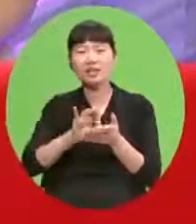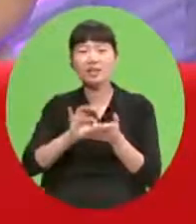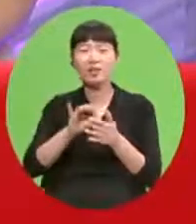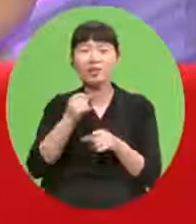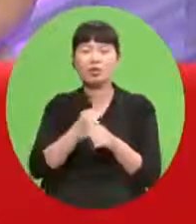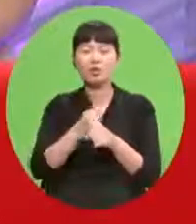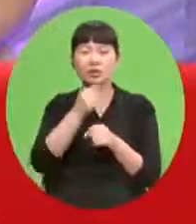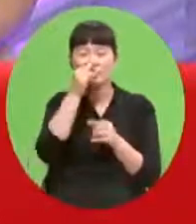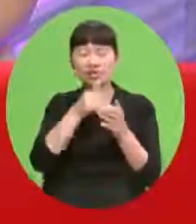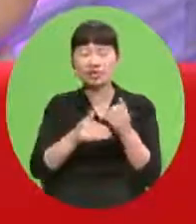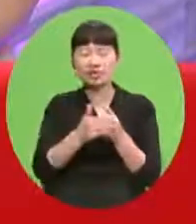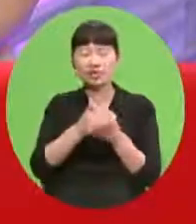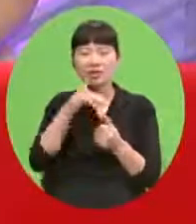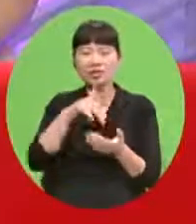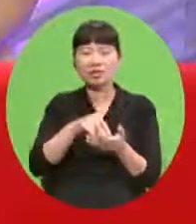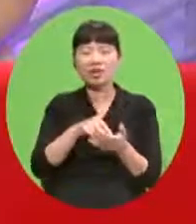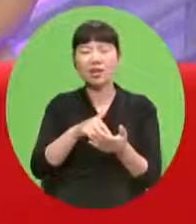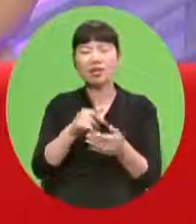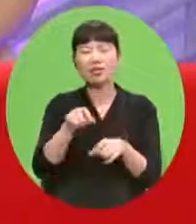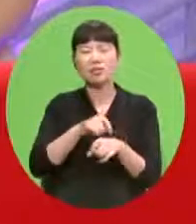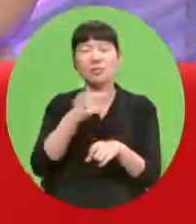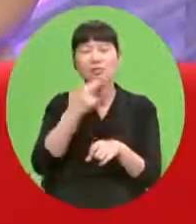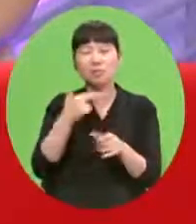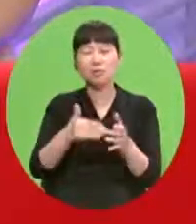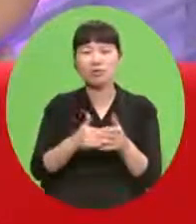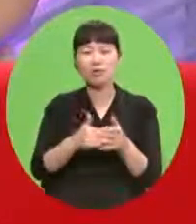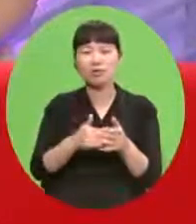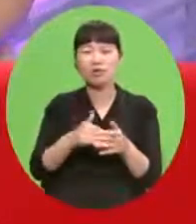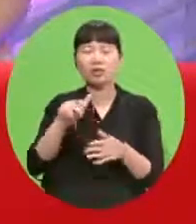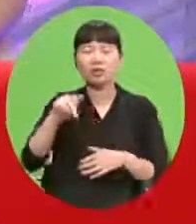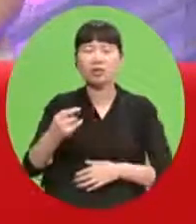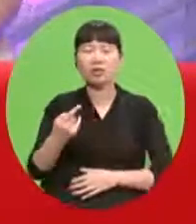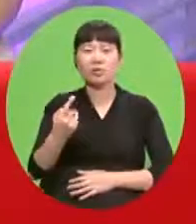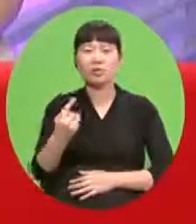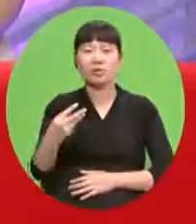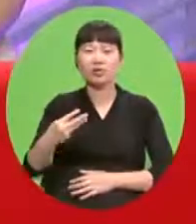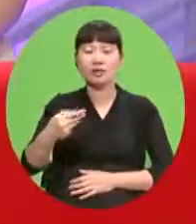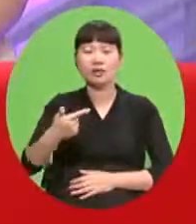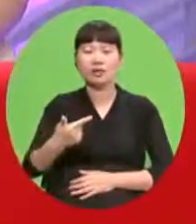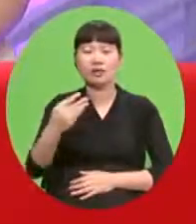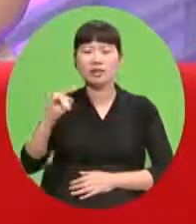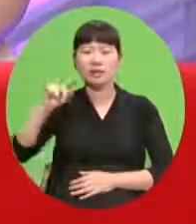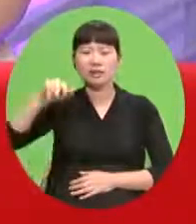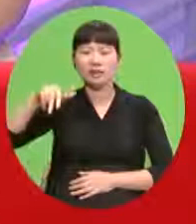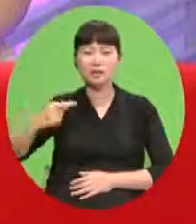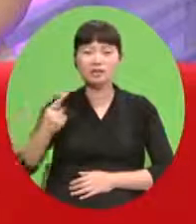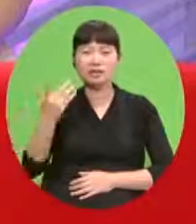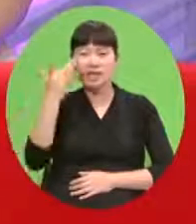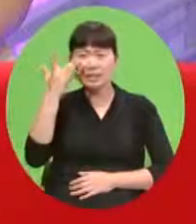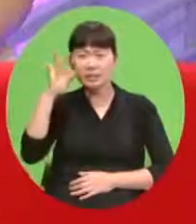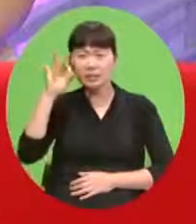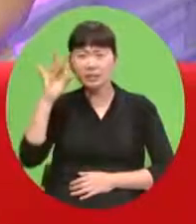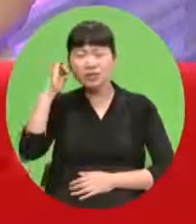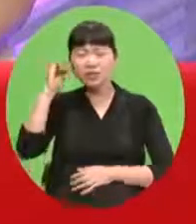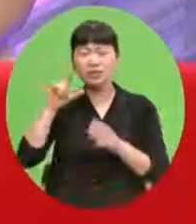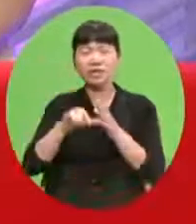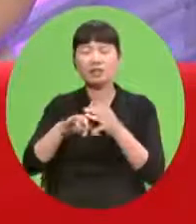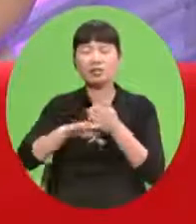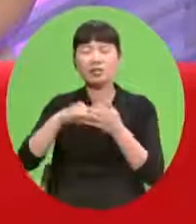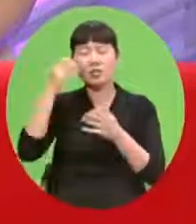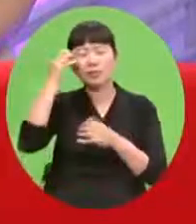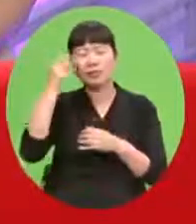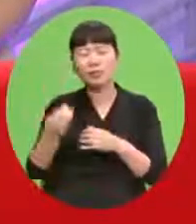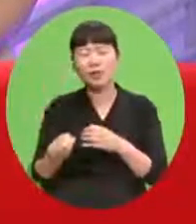거기 때문에 그런 경우가 덜하고 컨택트 렌즈의 경우에는 이게 잘 때는 반드시